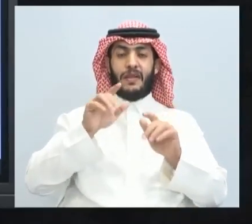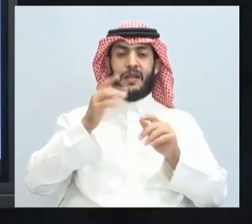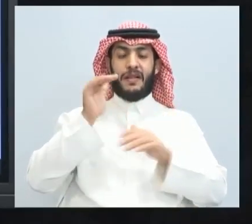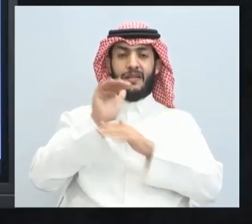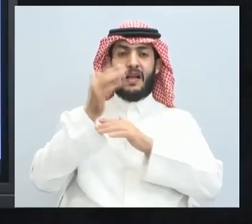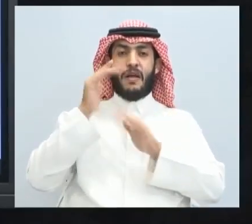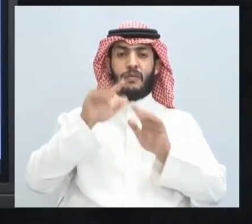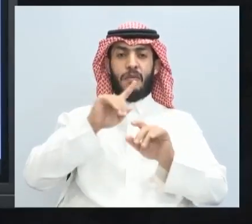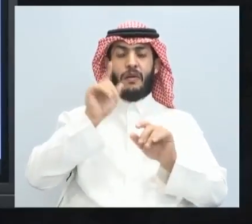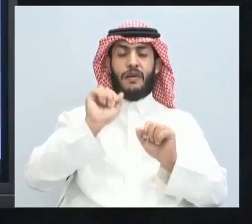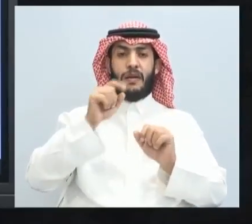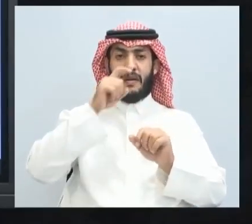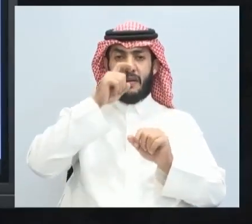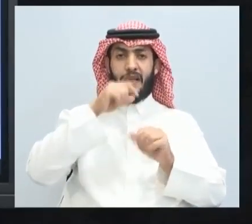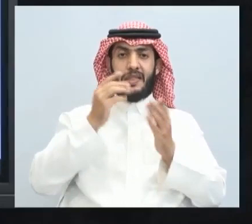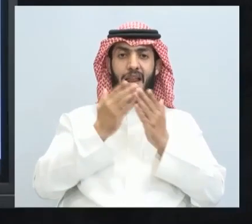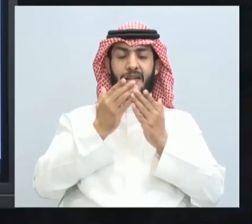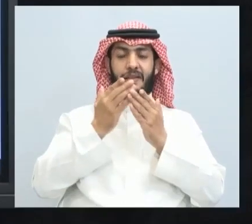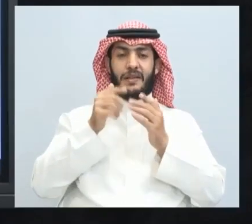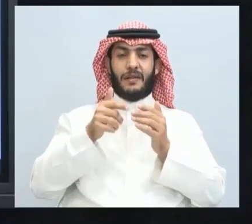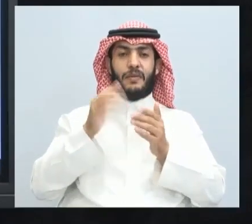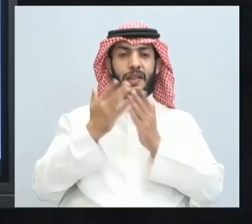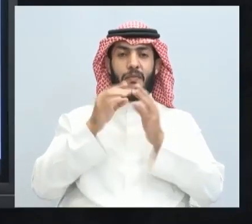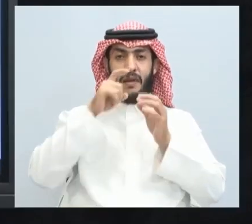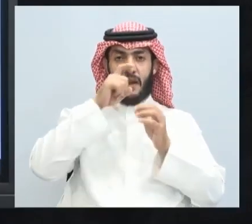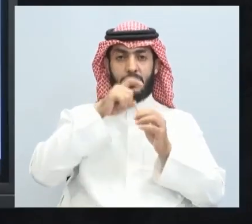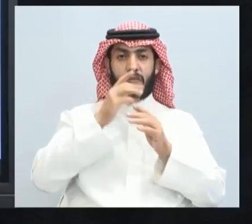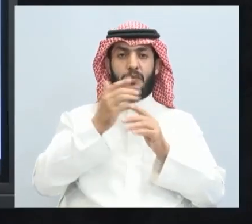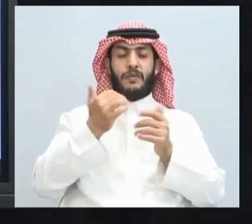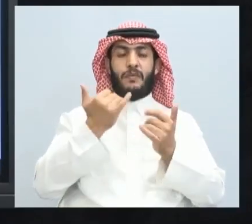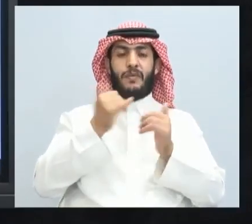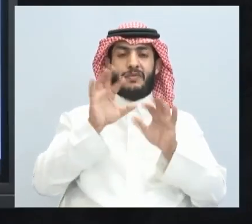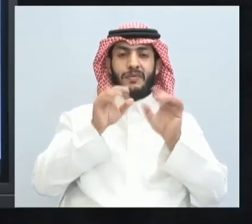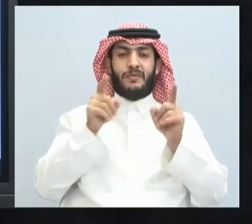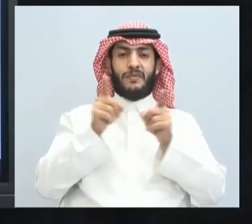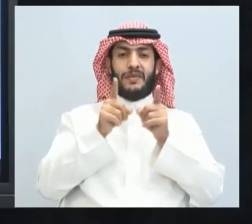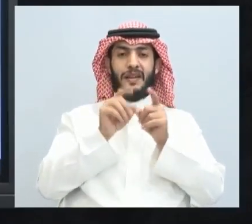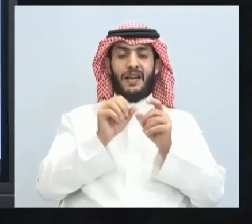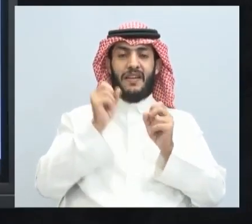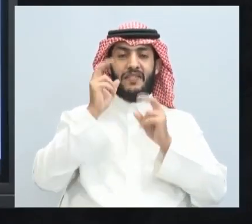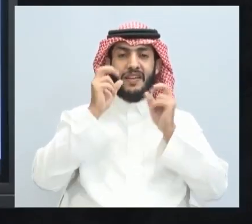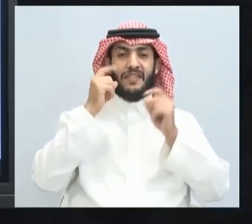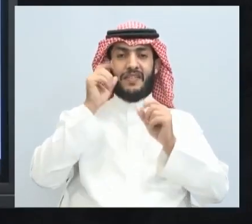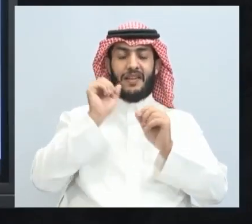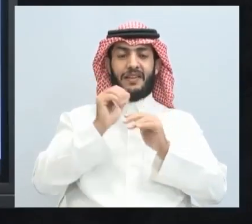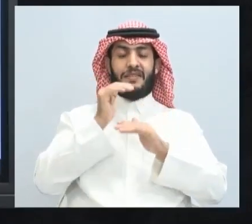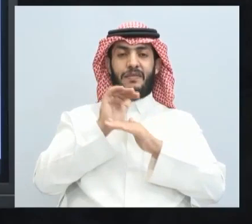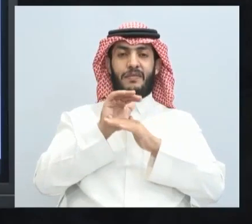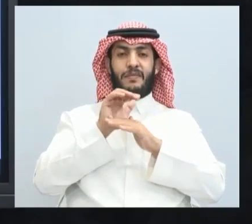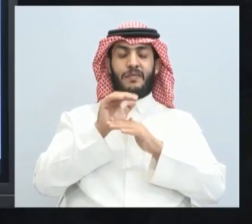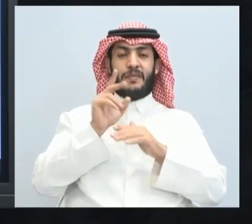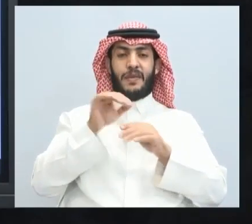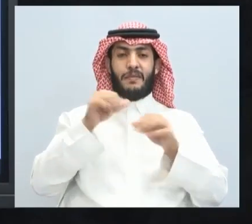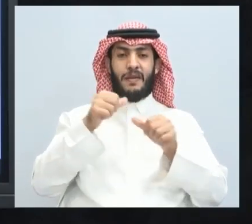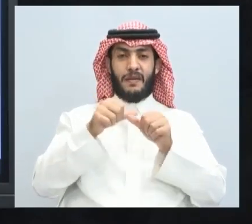السابق انه لا يغني عن دراسه الكتاب كاملا وانما هو مرور سريع على ابرز الافكار اللي تعلمناها ولكن